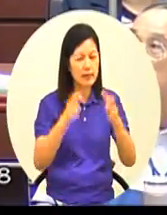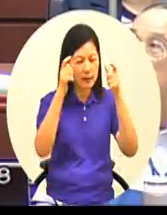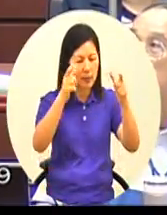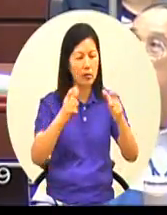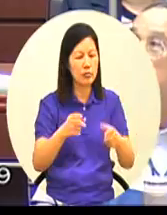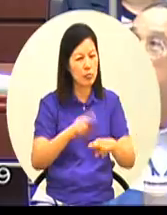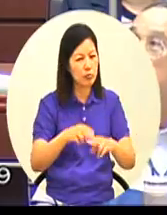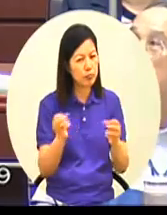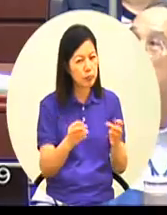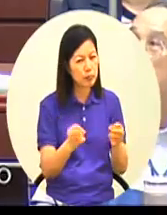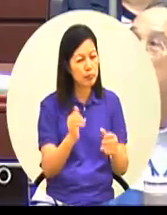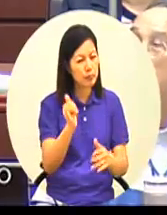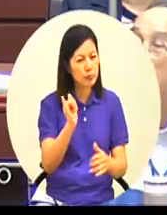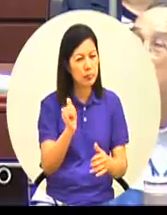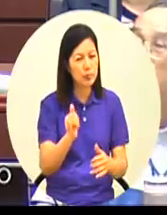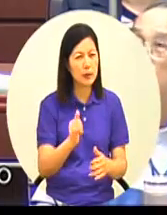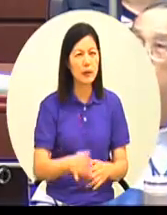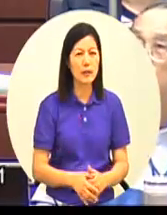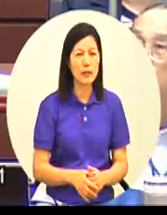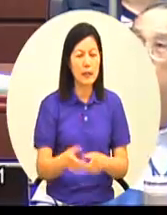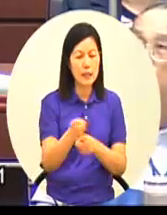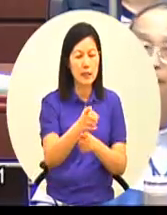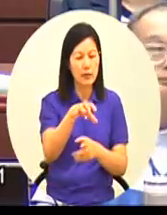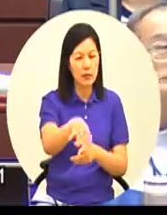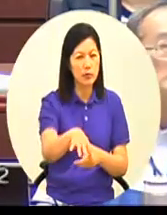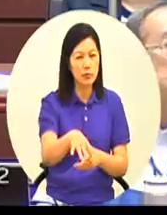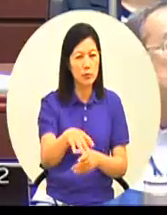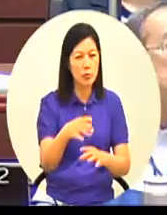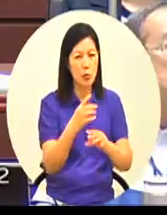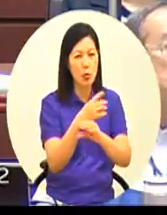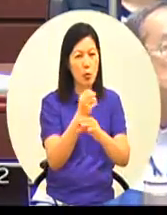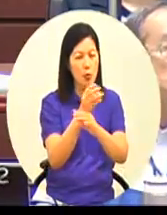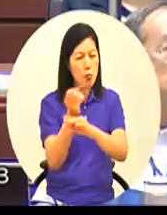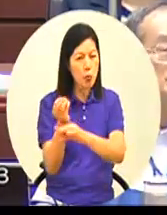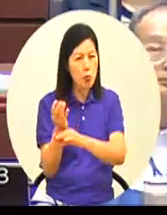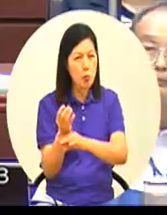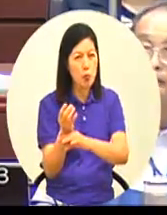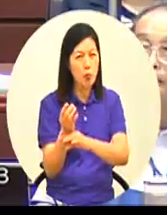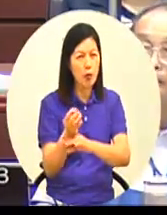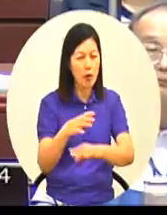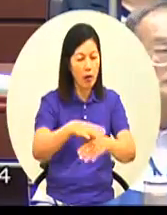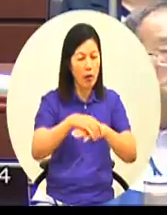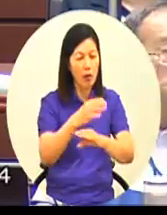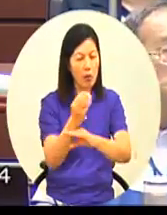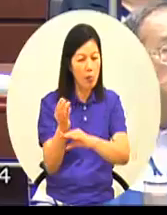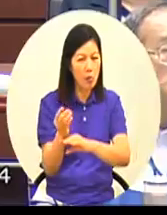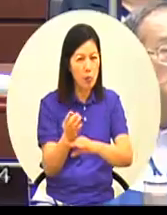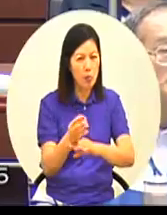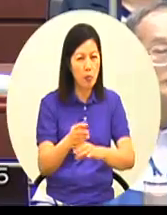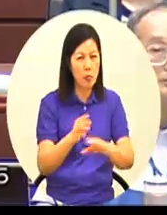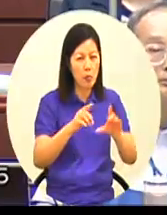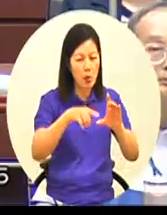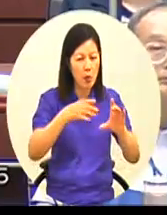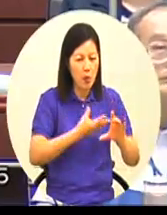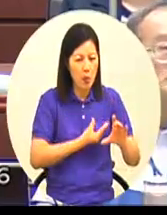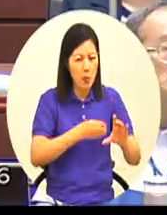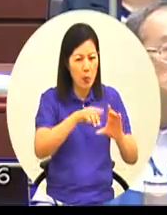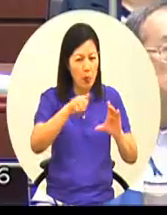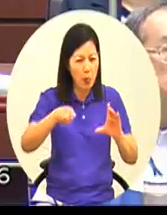得很不错的，我觉得消防局，他在那个救护车上面心电图，你在路上就已经送到医院去了，那是救了